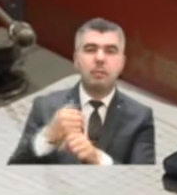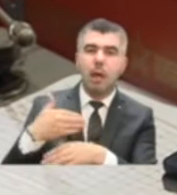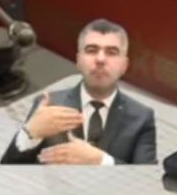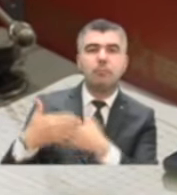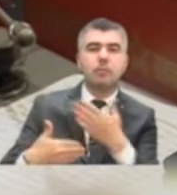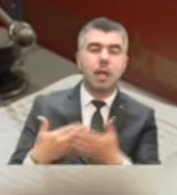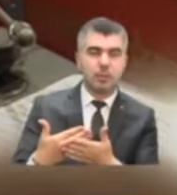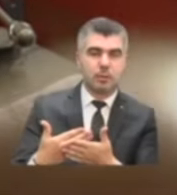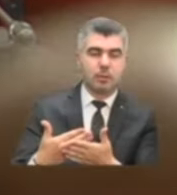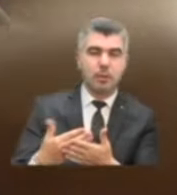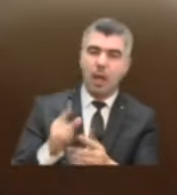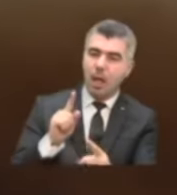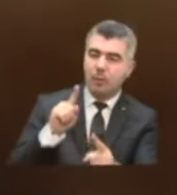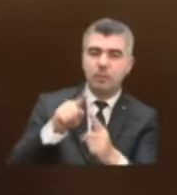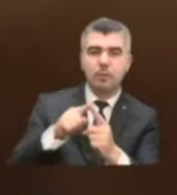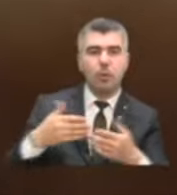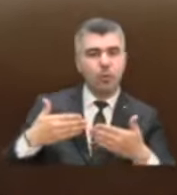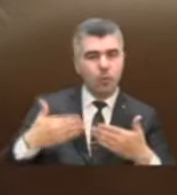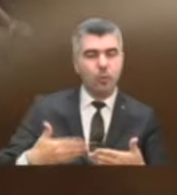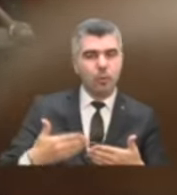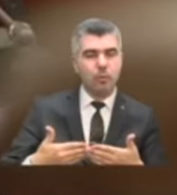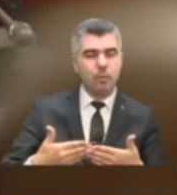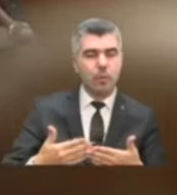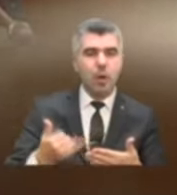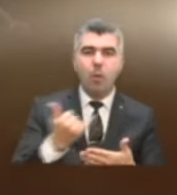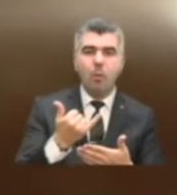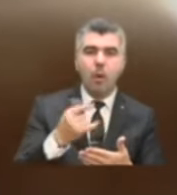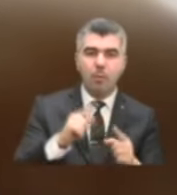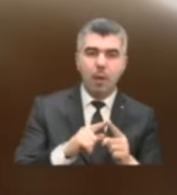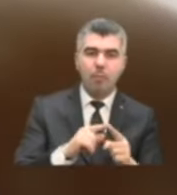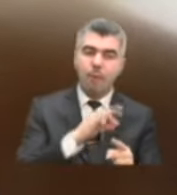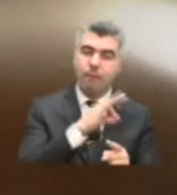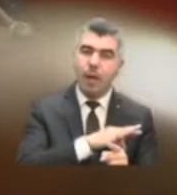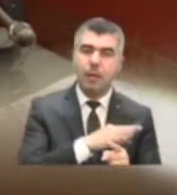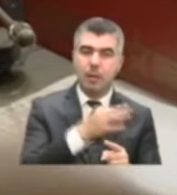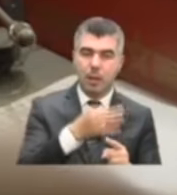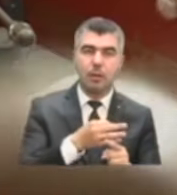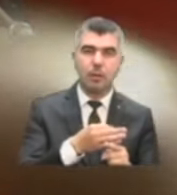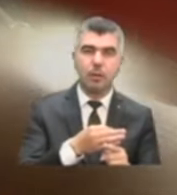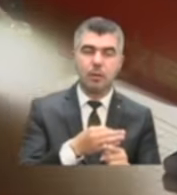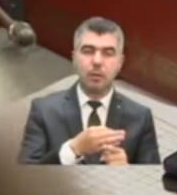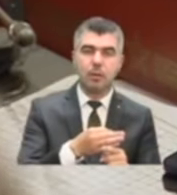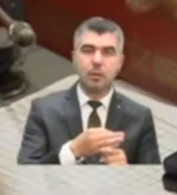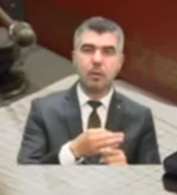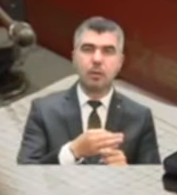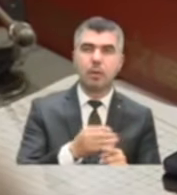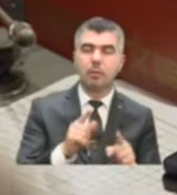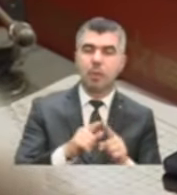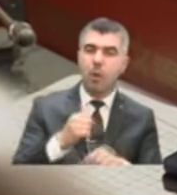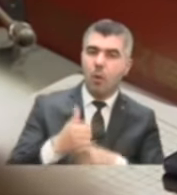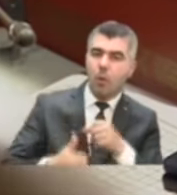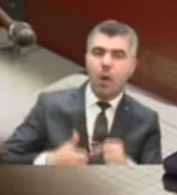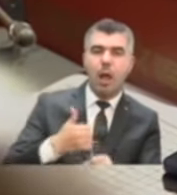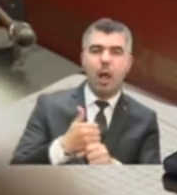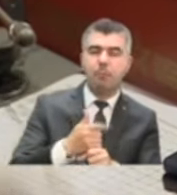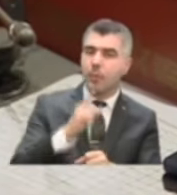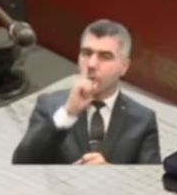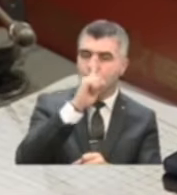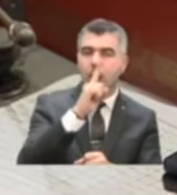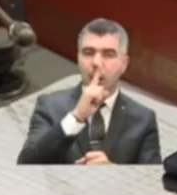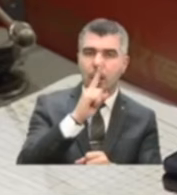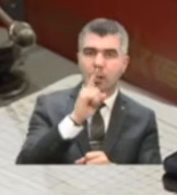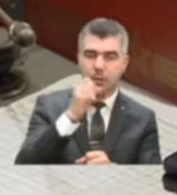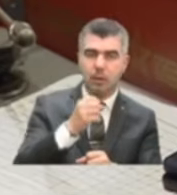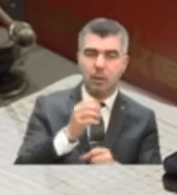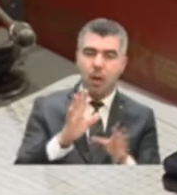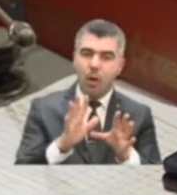هو التوجه اللي غادي فيه حاليا باش يكون هناك لغه الارقام في يعني كل سنه ان شاء الله مع النواب والنائبات ونشوفوا ديك